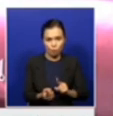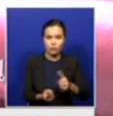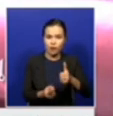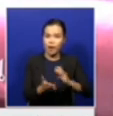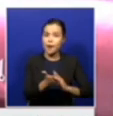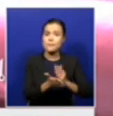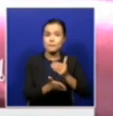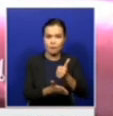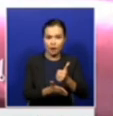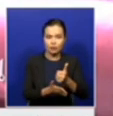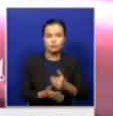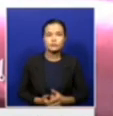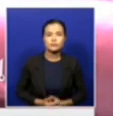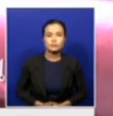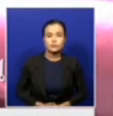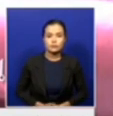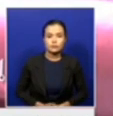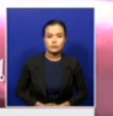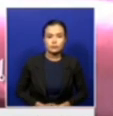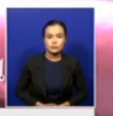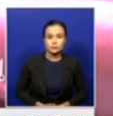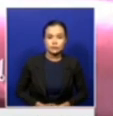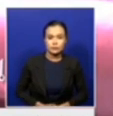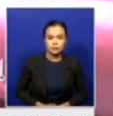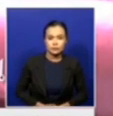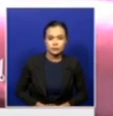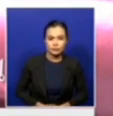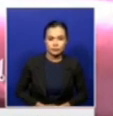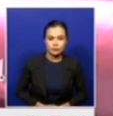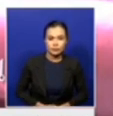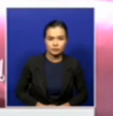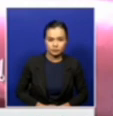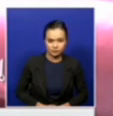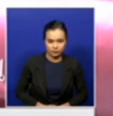ให้ได้ครับเพราะฉะนั้นครับ